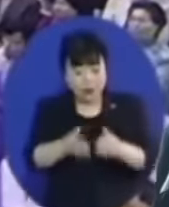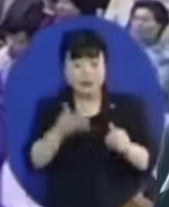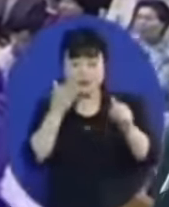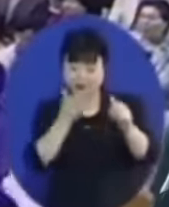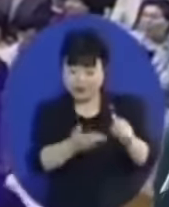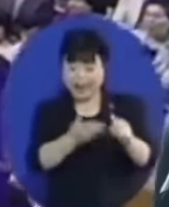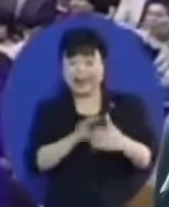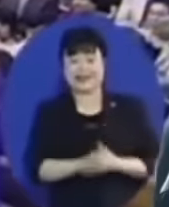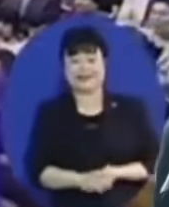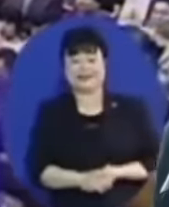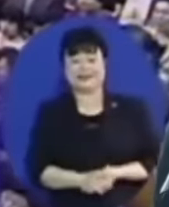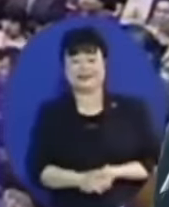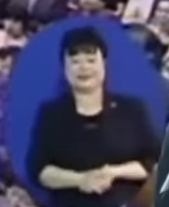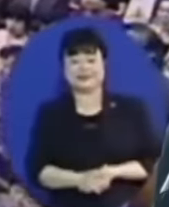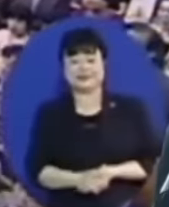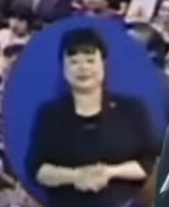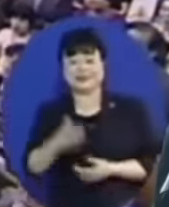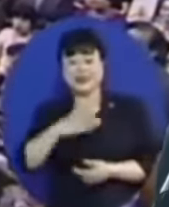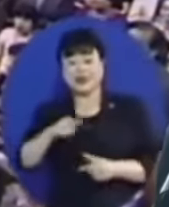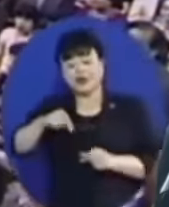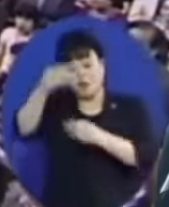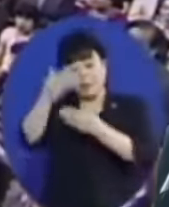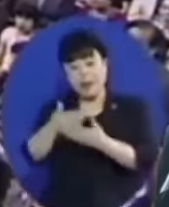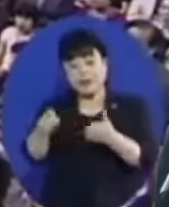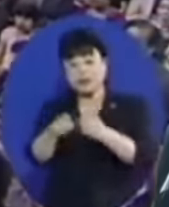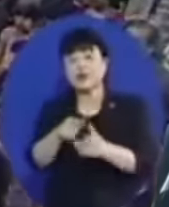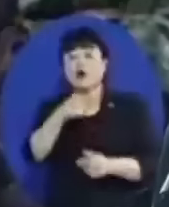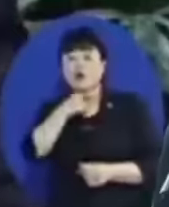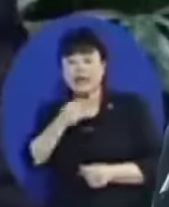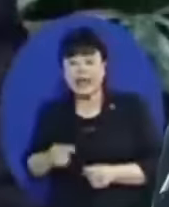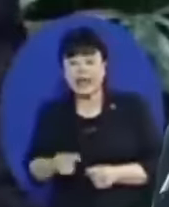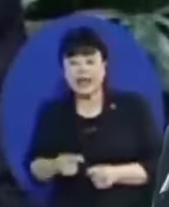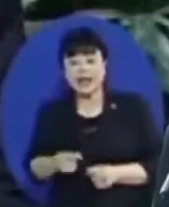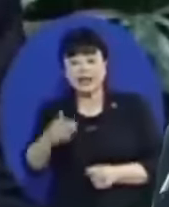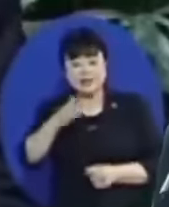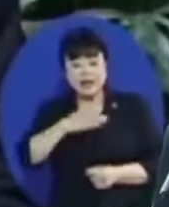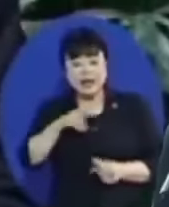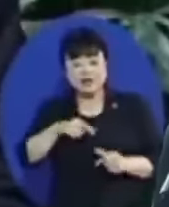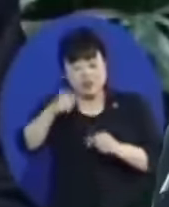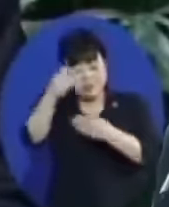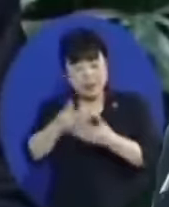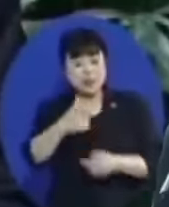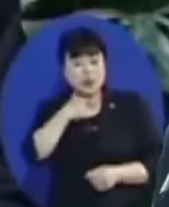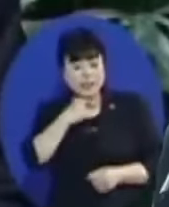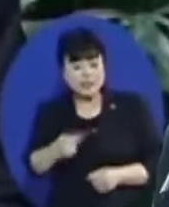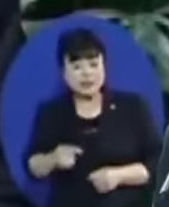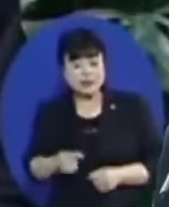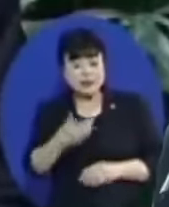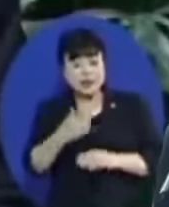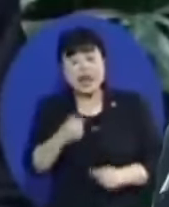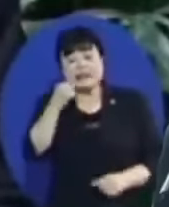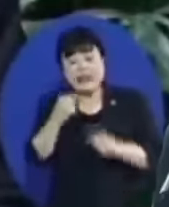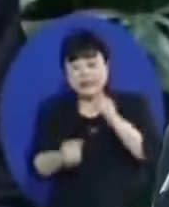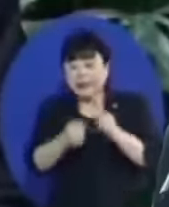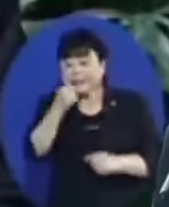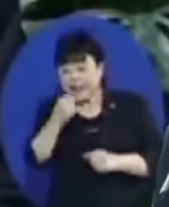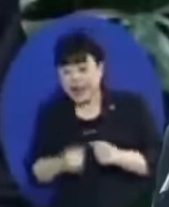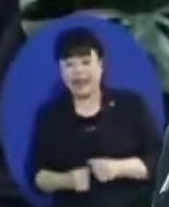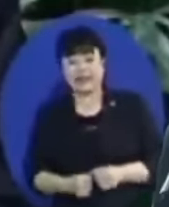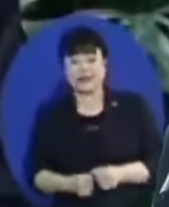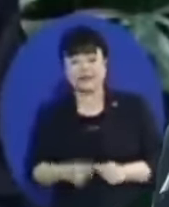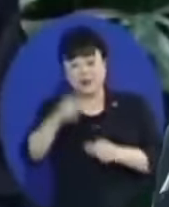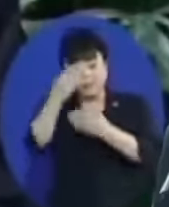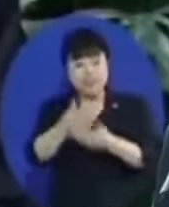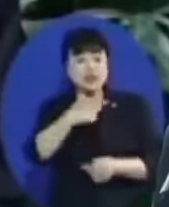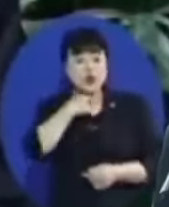말미암음이라. 내가 구원받기 위해서 원한다, 내가 구원받기 위해서 다른 박질하도